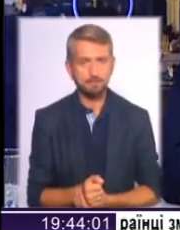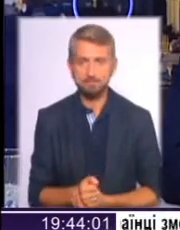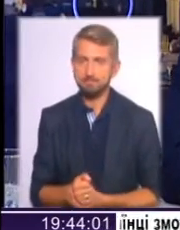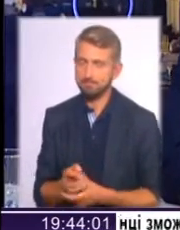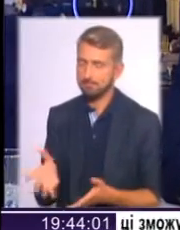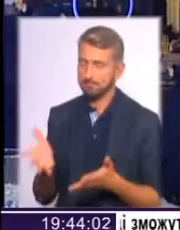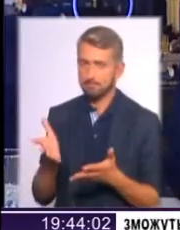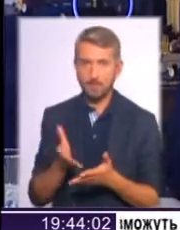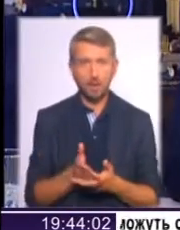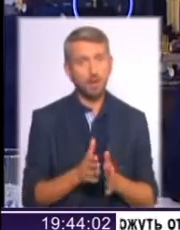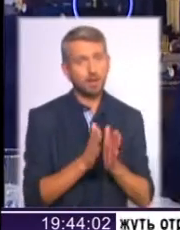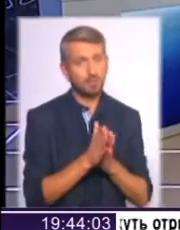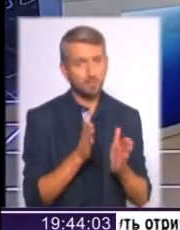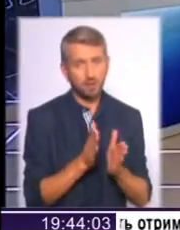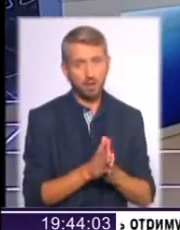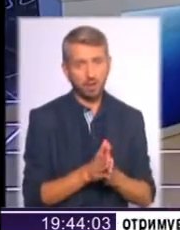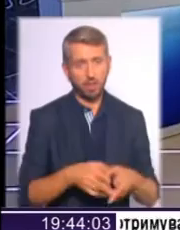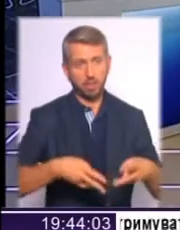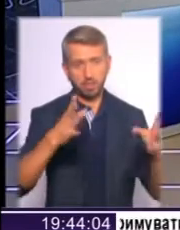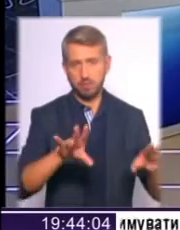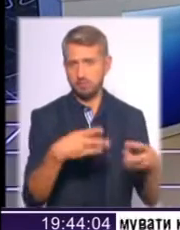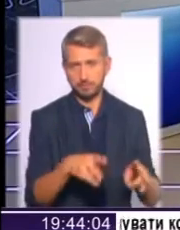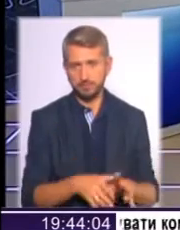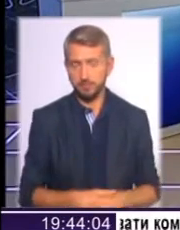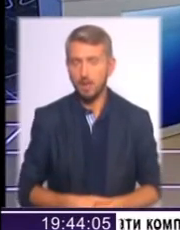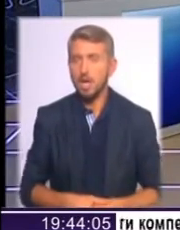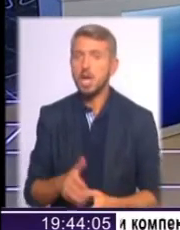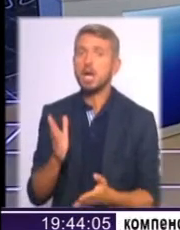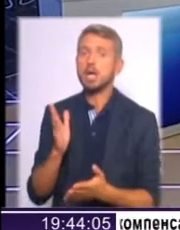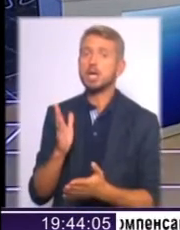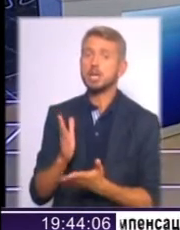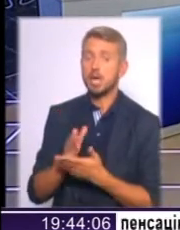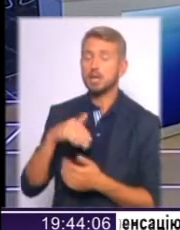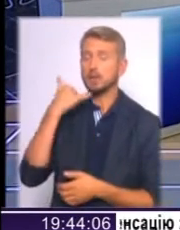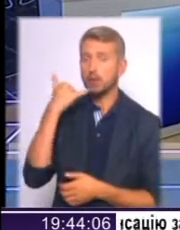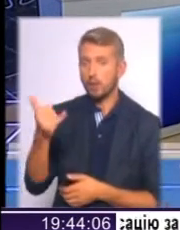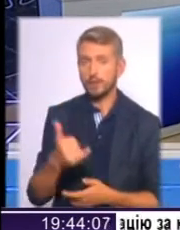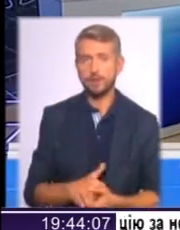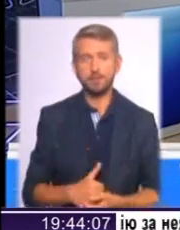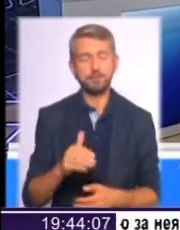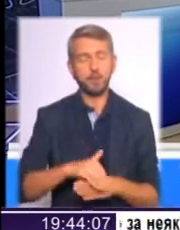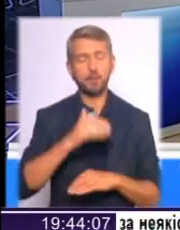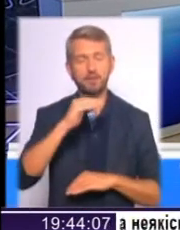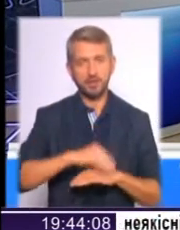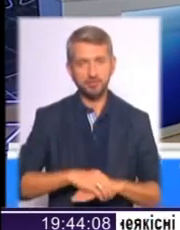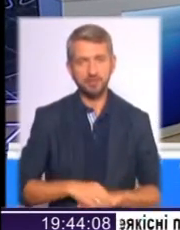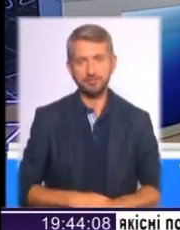Петро. Не пренібрігайте, пожалуйста. Ну, логічно. Послухаємо глядача, далі продовжимо. Прошу, будь ласка. Добрий вечір. Добрий